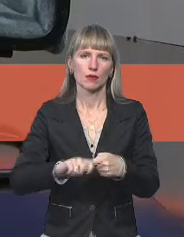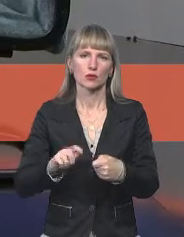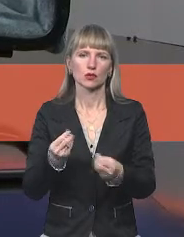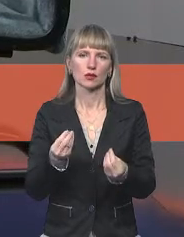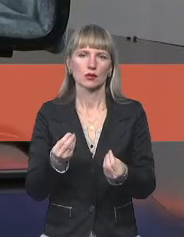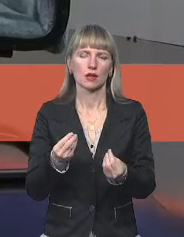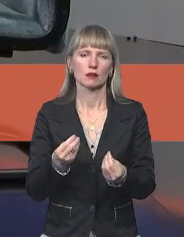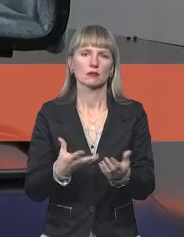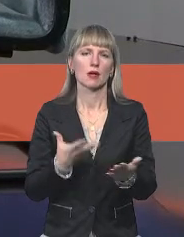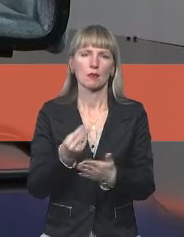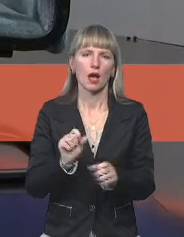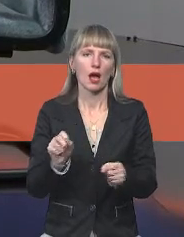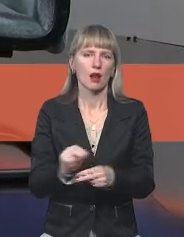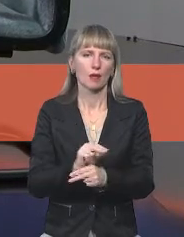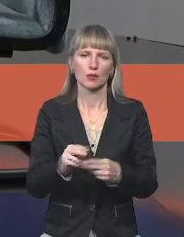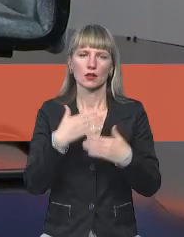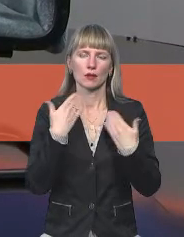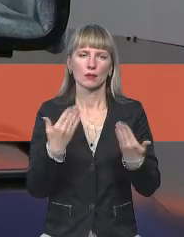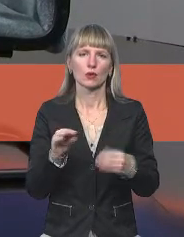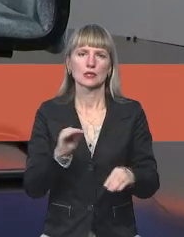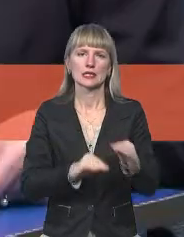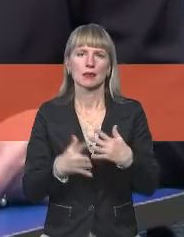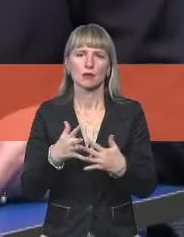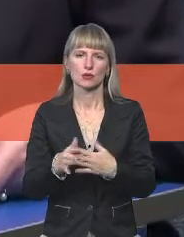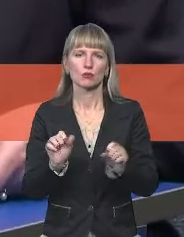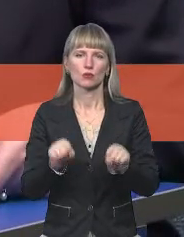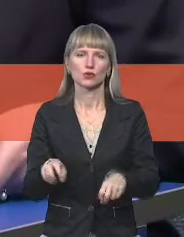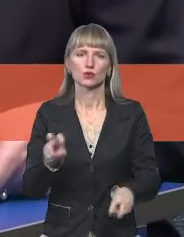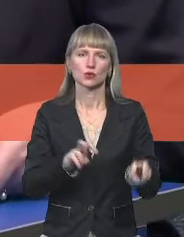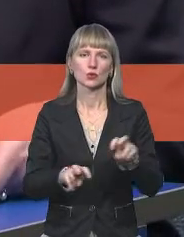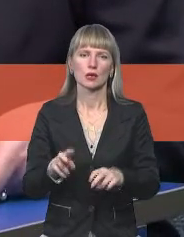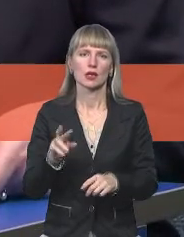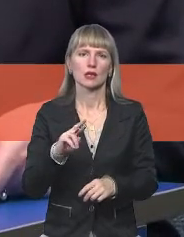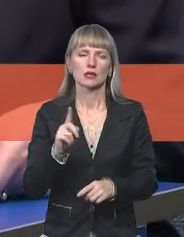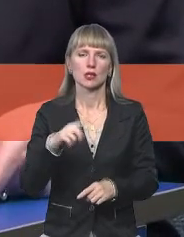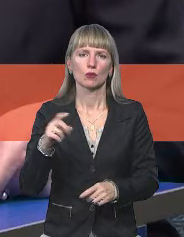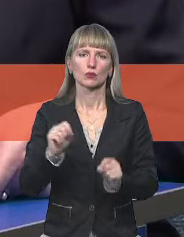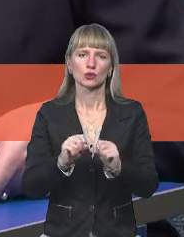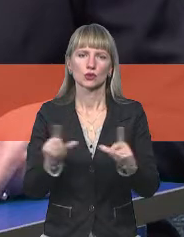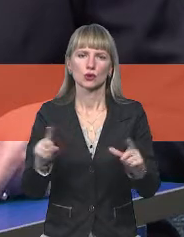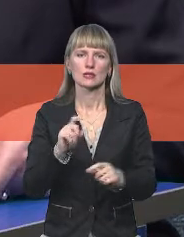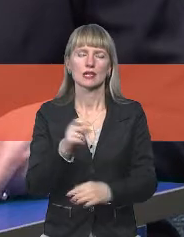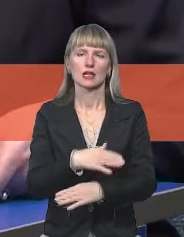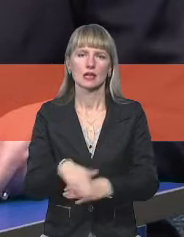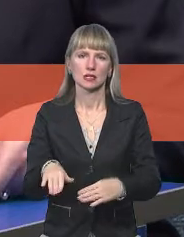гроші заплачені, а ремонт не відбувся. У системі Прозоро можна шукати як за номером школи, як там за адресою, так і за